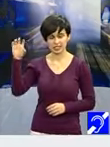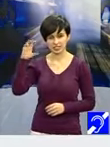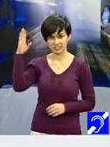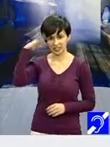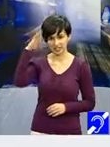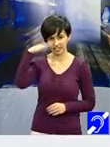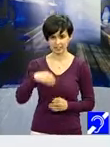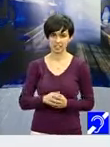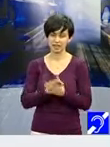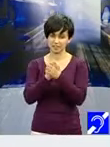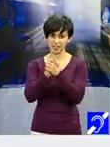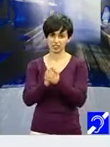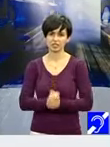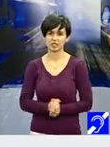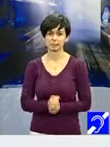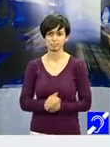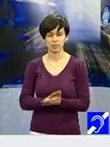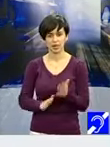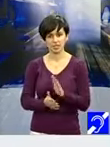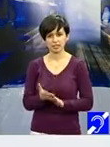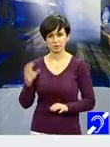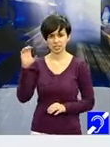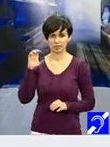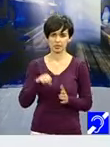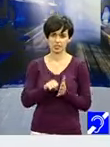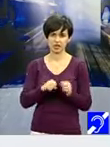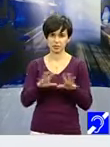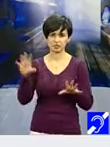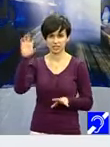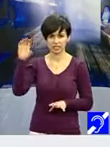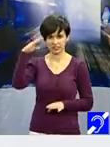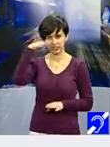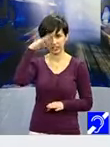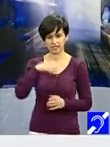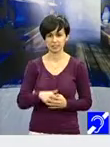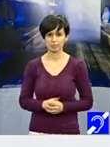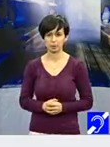felicită băieți. Mulțumim. Punem punct aici ediția de astăzi a emisiunii Transilvania la zi.